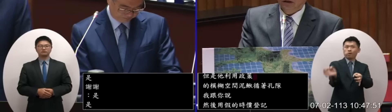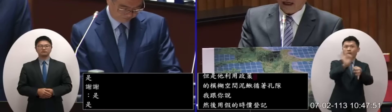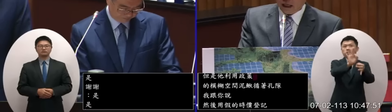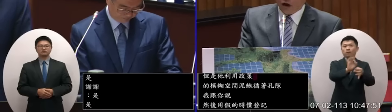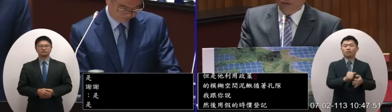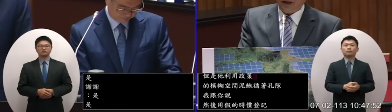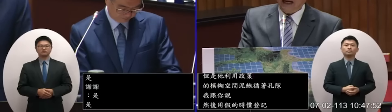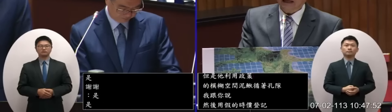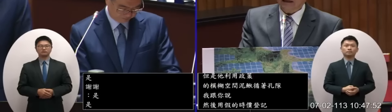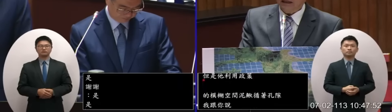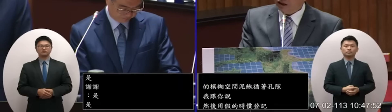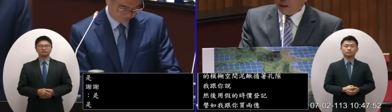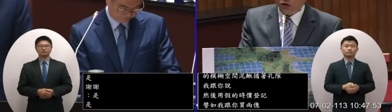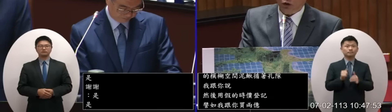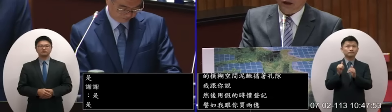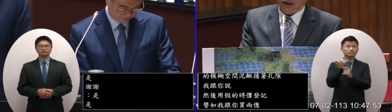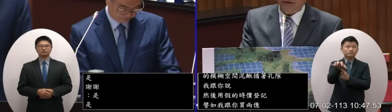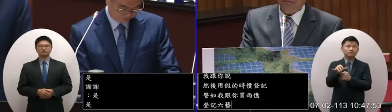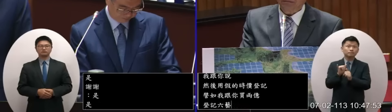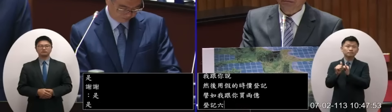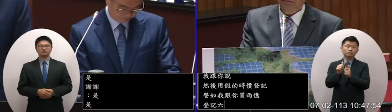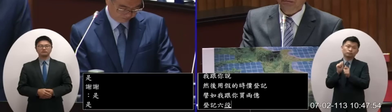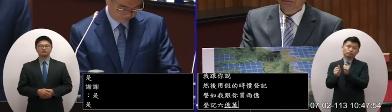结果农民呢，伊是免税的。